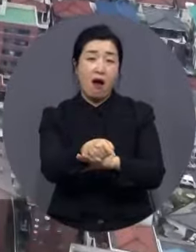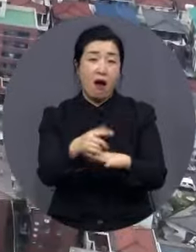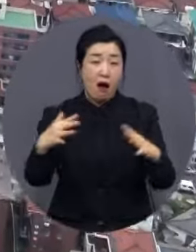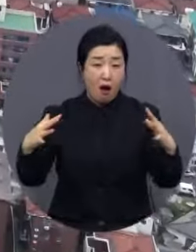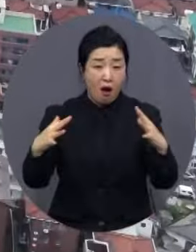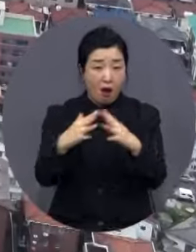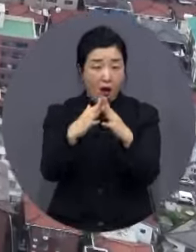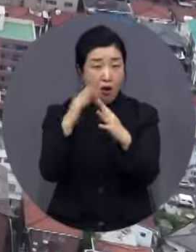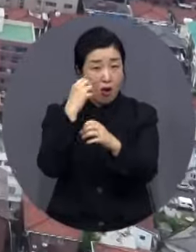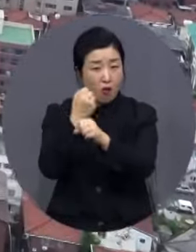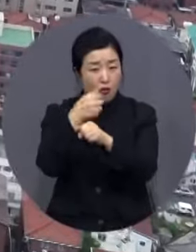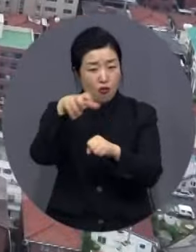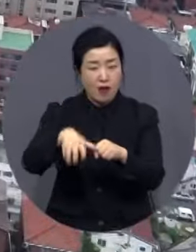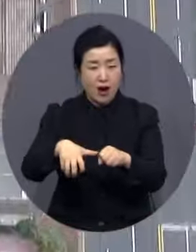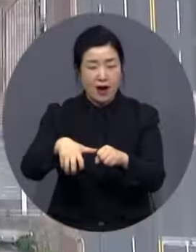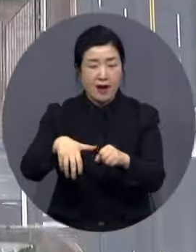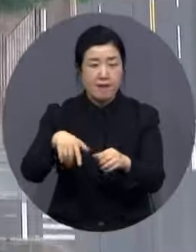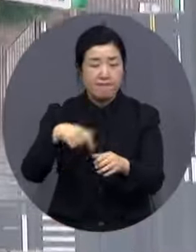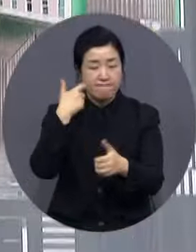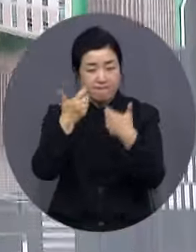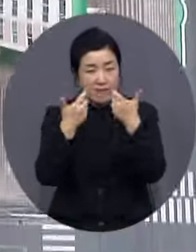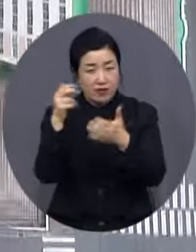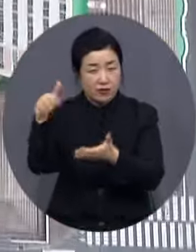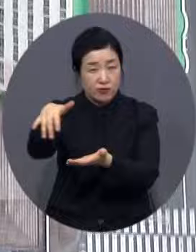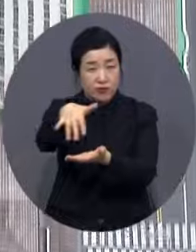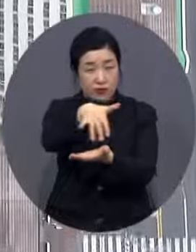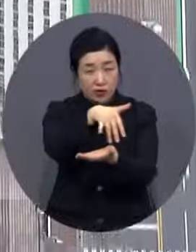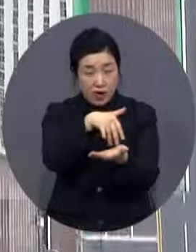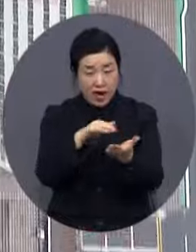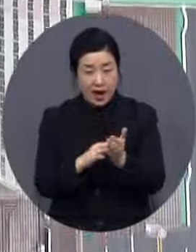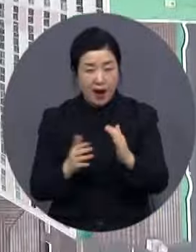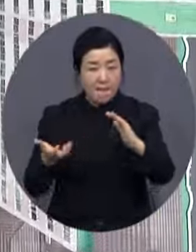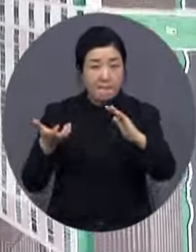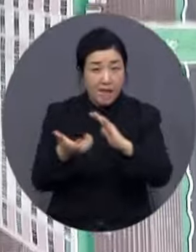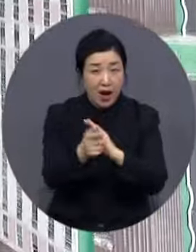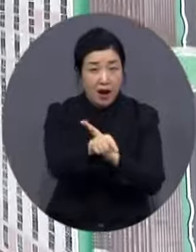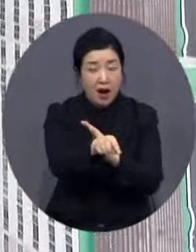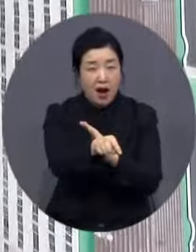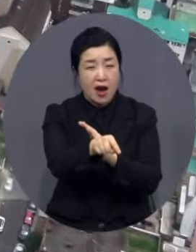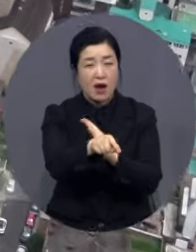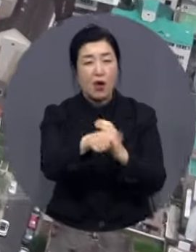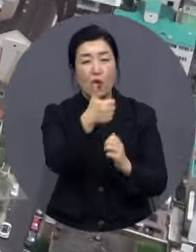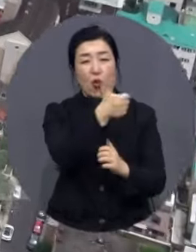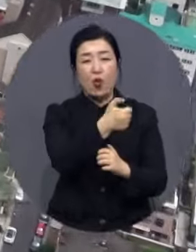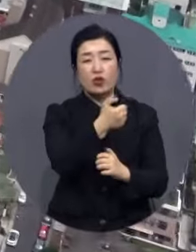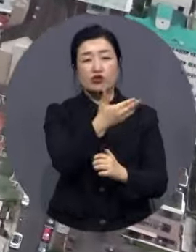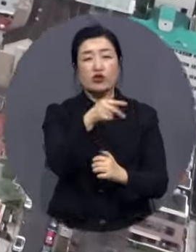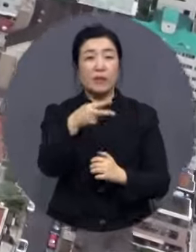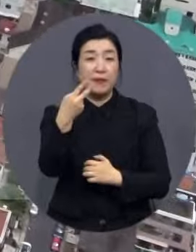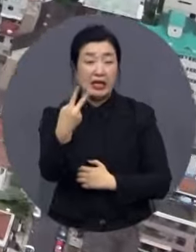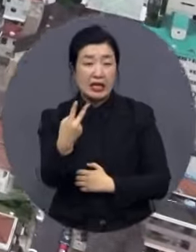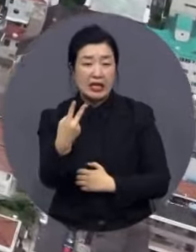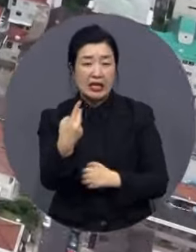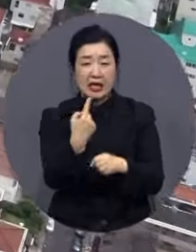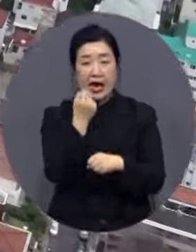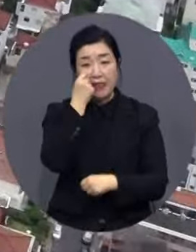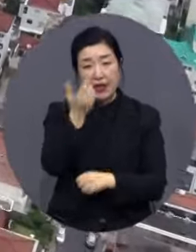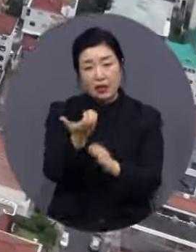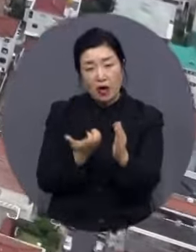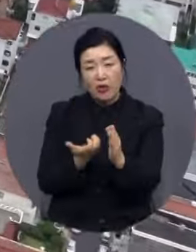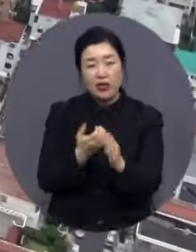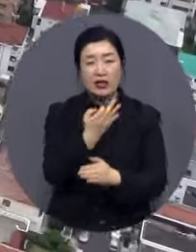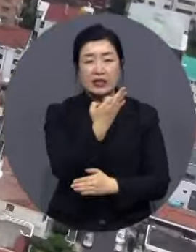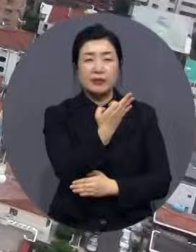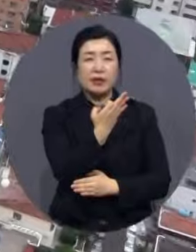연구원 설문 조사 결과 지난달 제주 지역 입주율은 59.2% 한 달 전보다